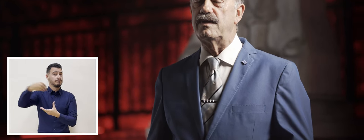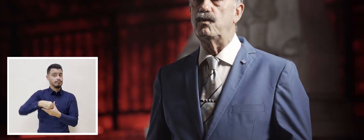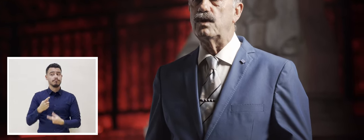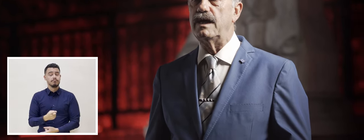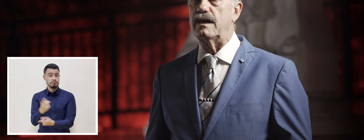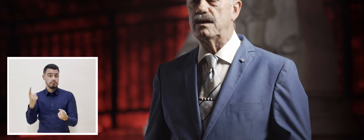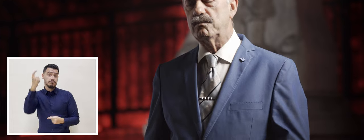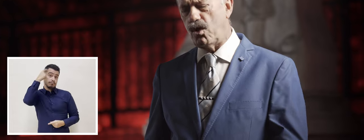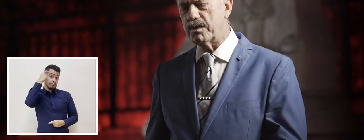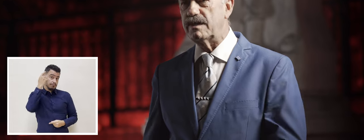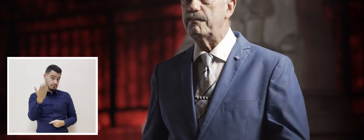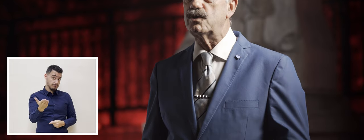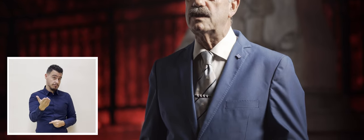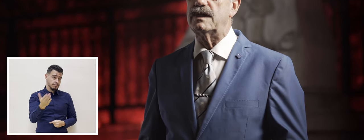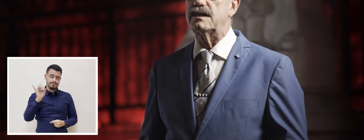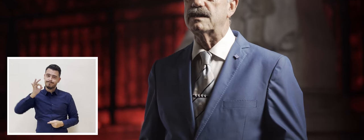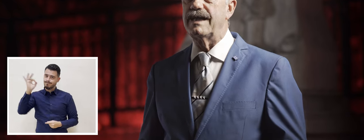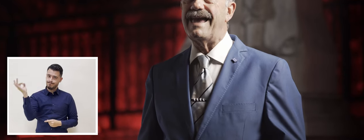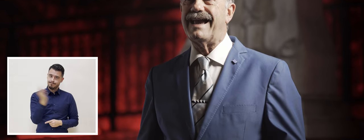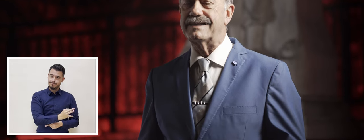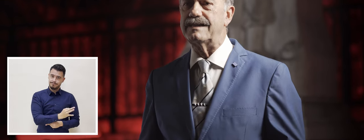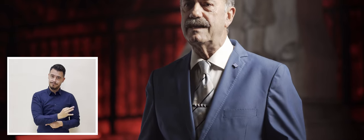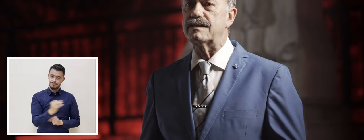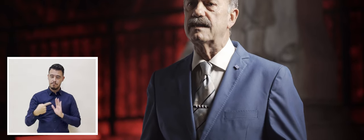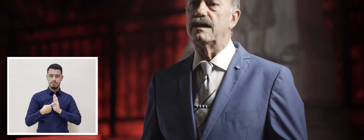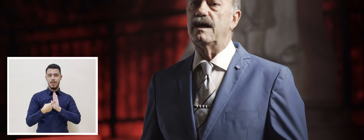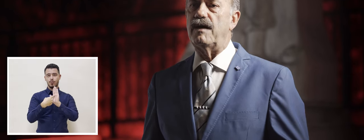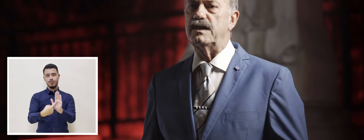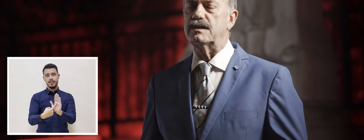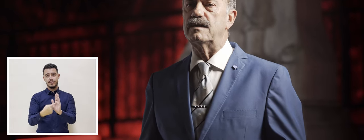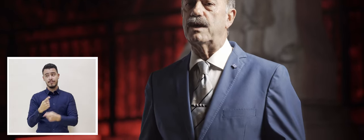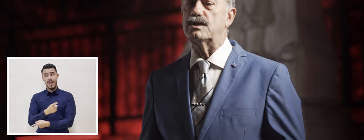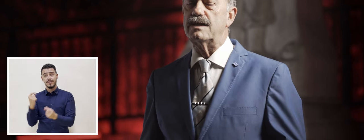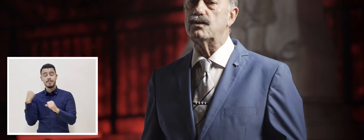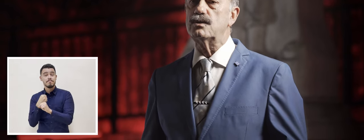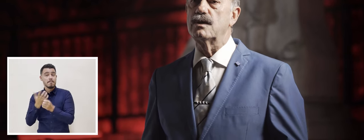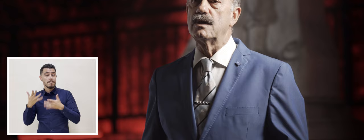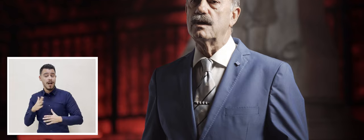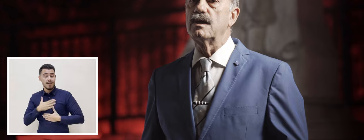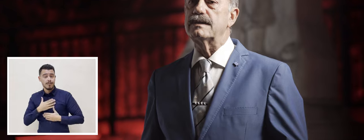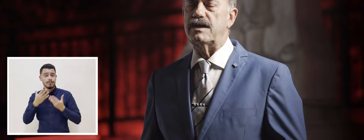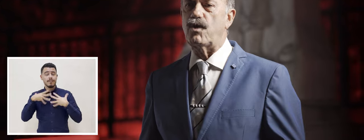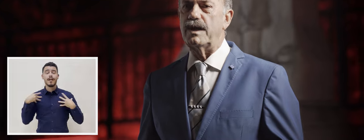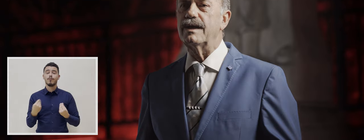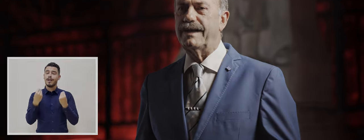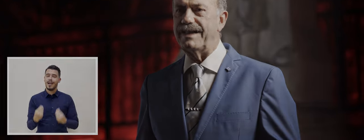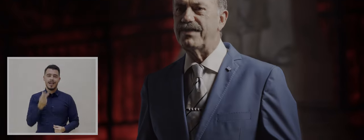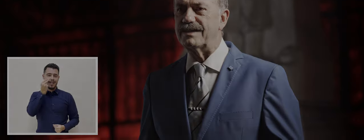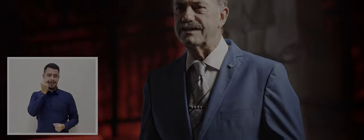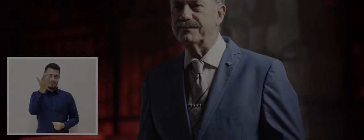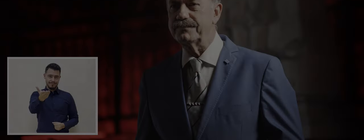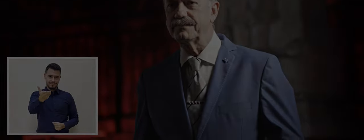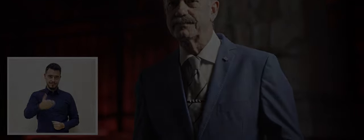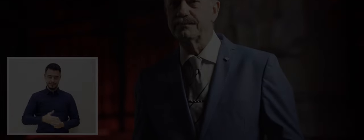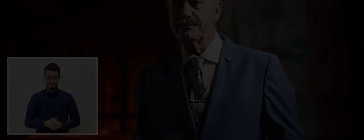στην δημιουργία της, όπως θα διαπιστώσετε κι εσείς, εξαιρετικής αυτής παρουσιάσεως, σας εύχομαι καλή